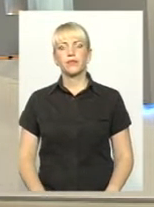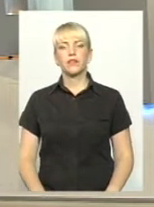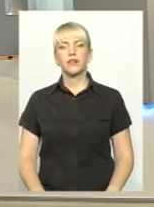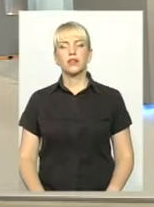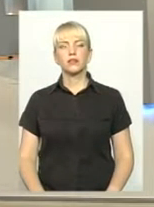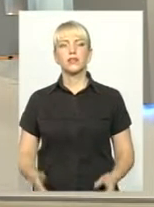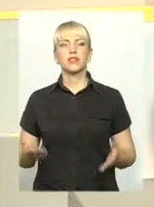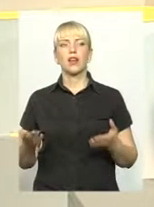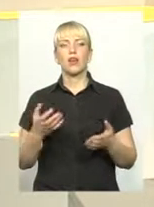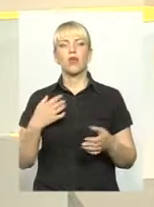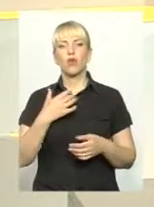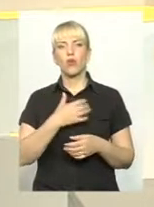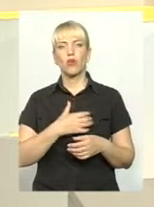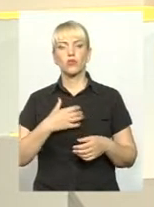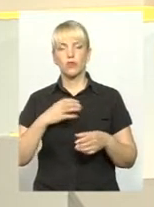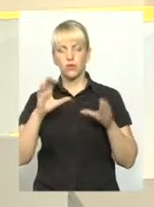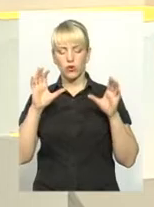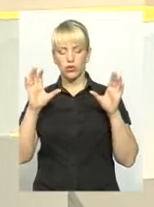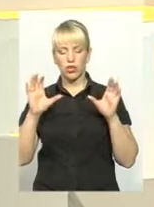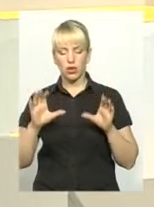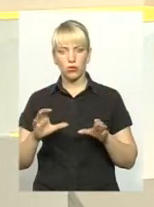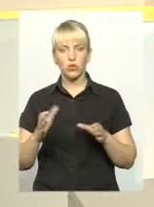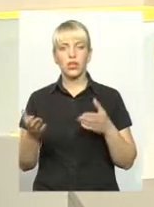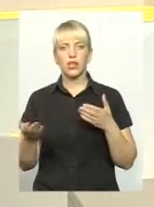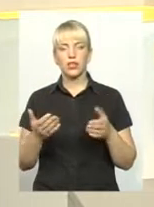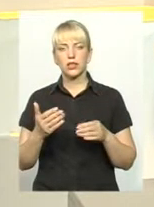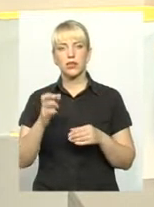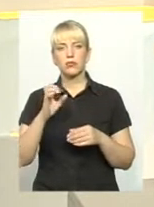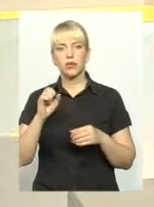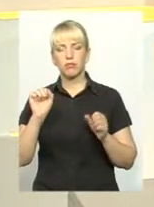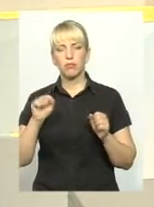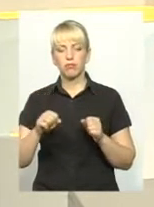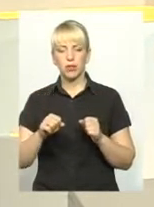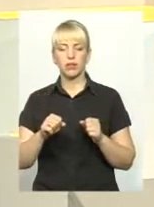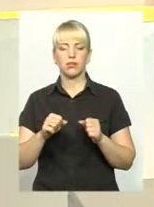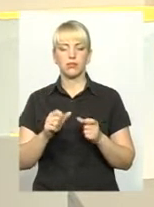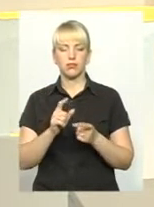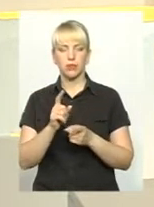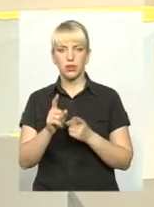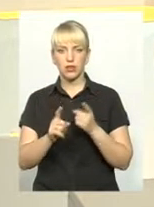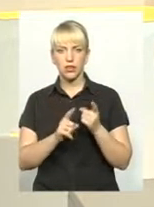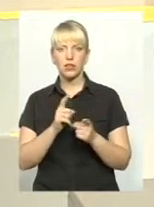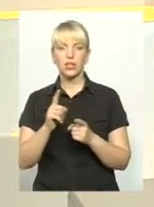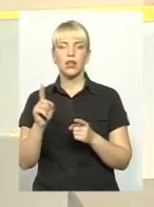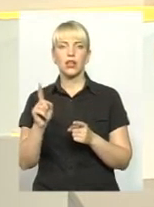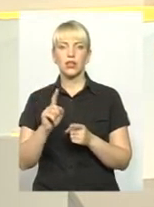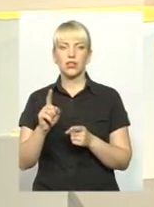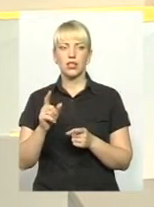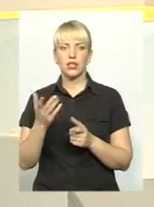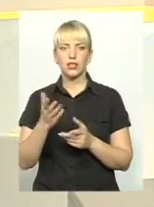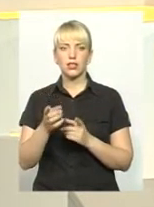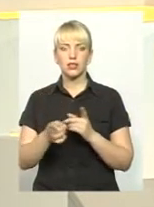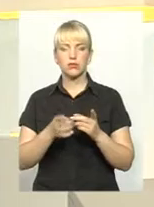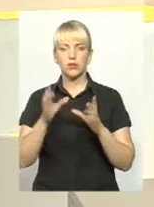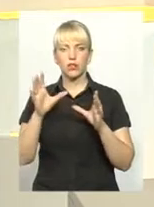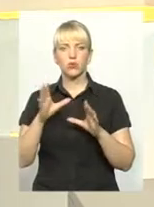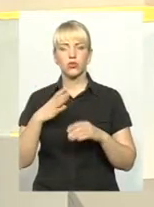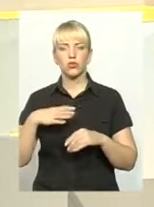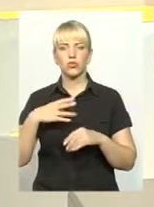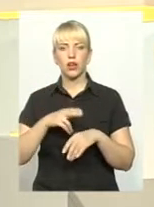якого основного закону, який би може кардинально змінити або змін до закону, чекають